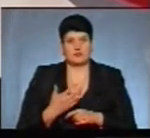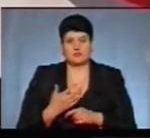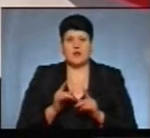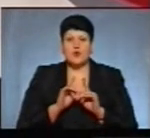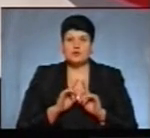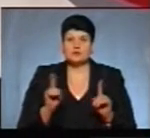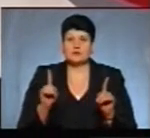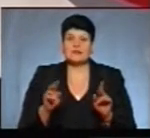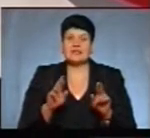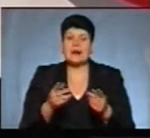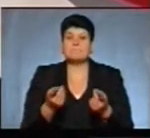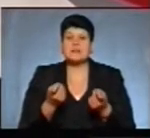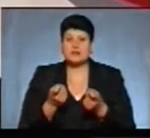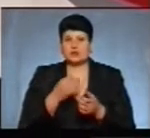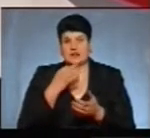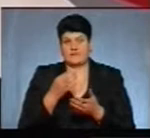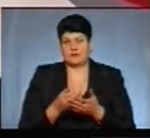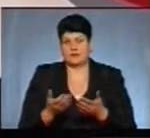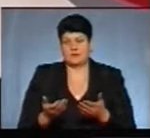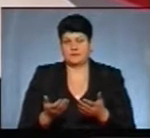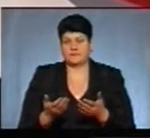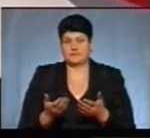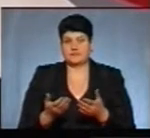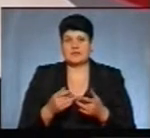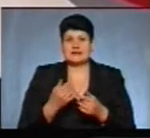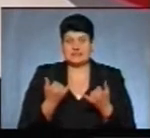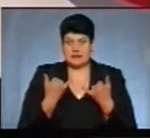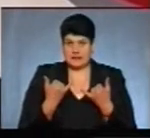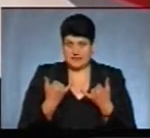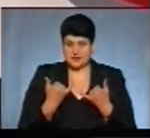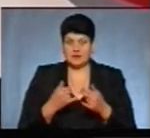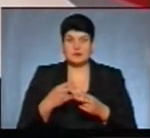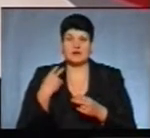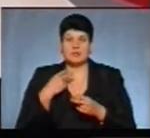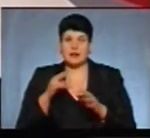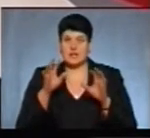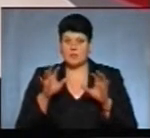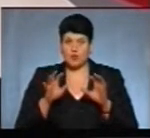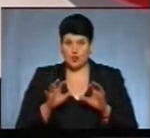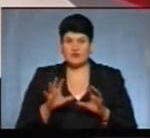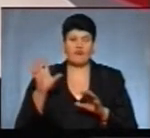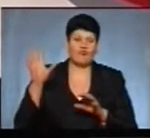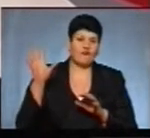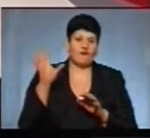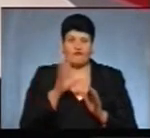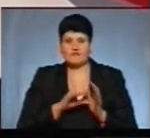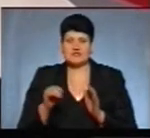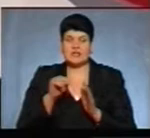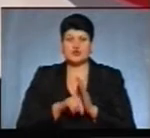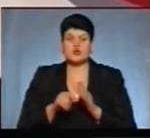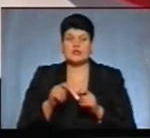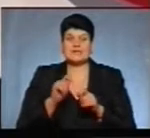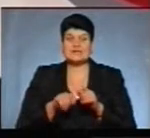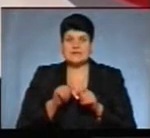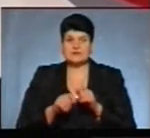особливо, як притягнути до відповідальності, адже за нинішнім кримінально-процесуальним кодексом все, що слідством здобуто